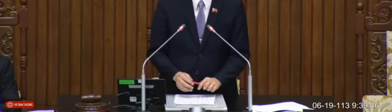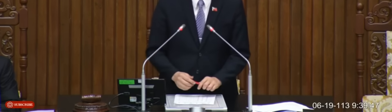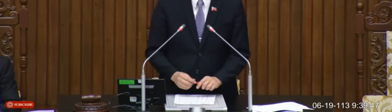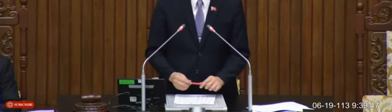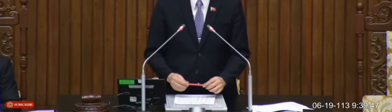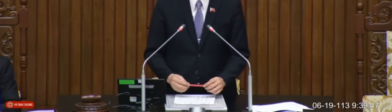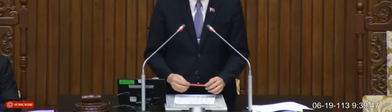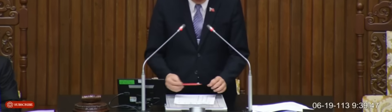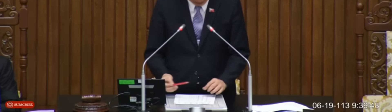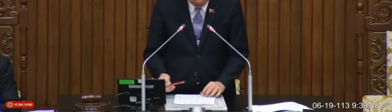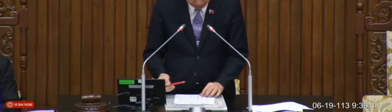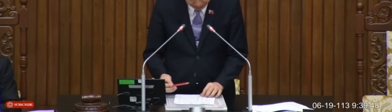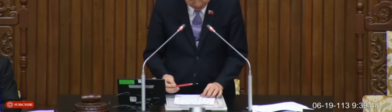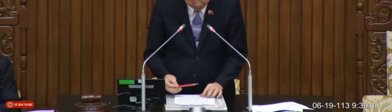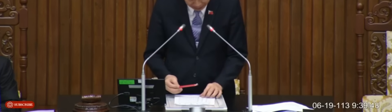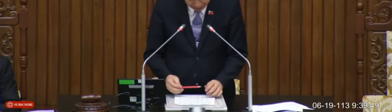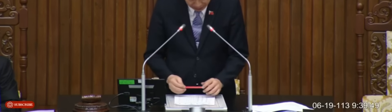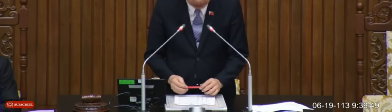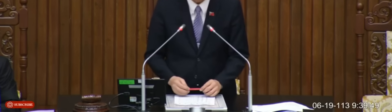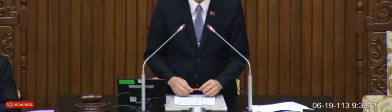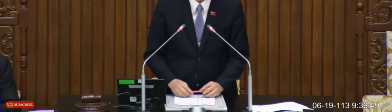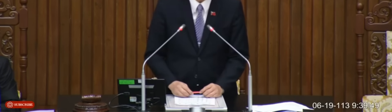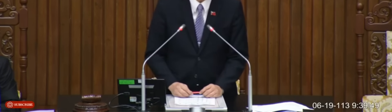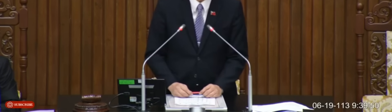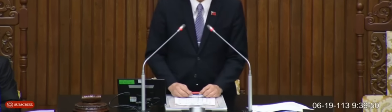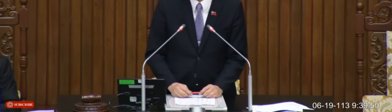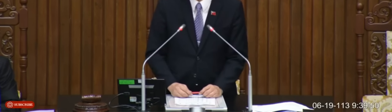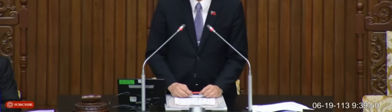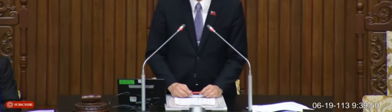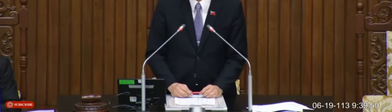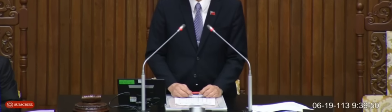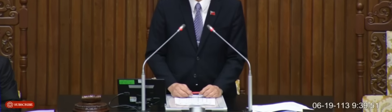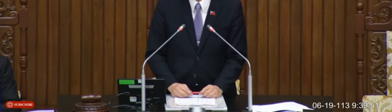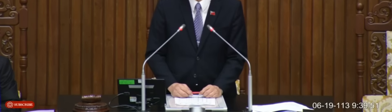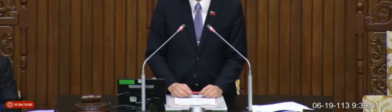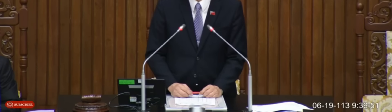接下来，我们请登记第二号黄国昌委员质询。